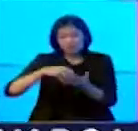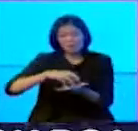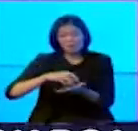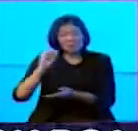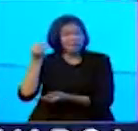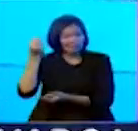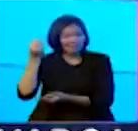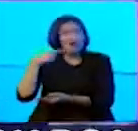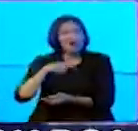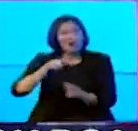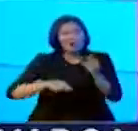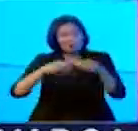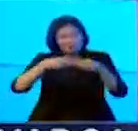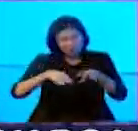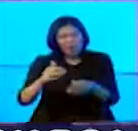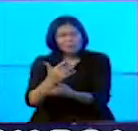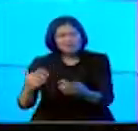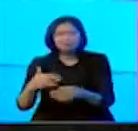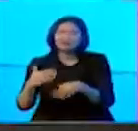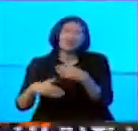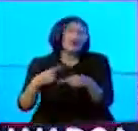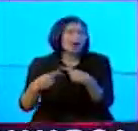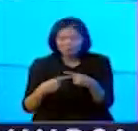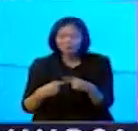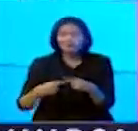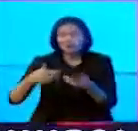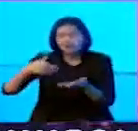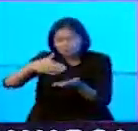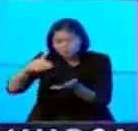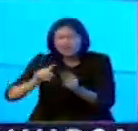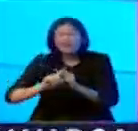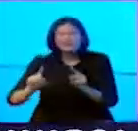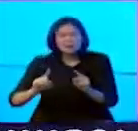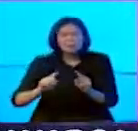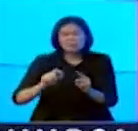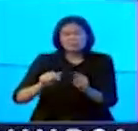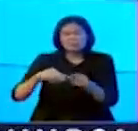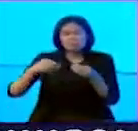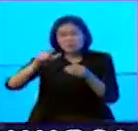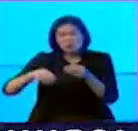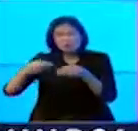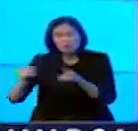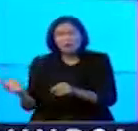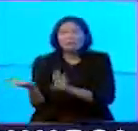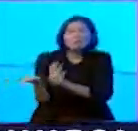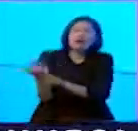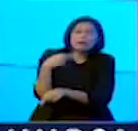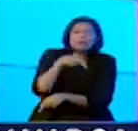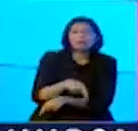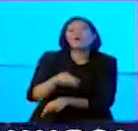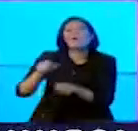Jakarta, para pedagang dan warga telah berulang kali ditertibkan. Namun karena para pedagang kembali datang, para pembeli pun